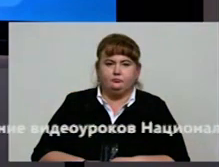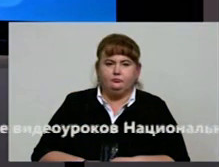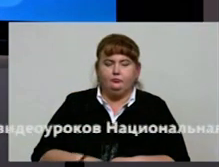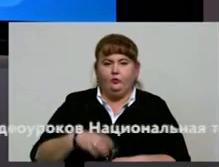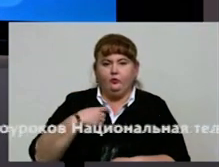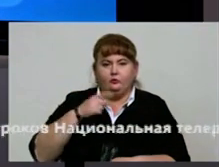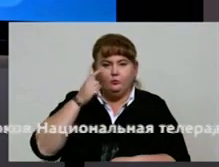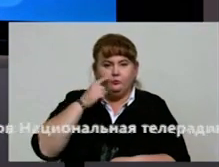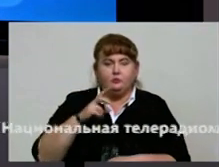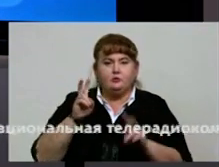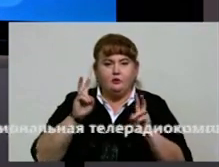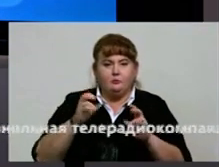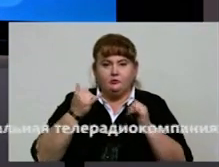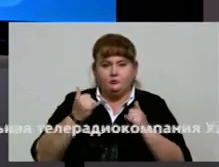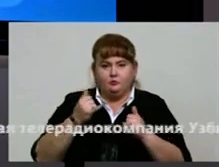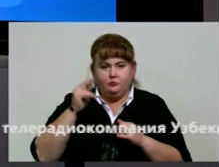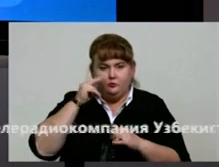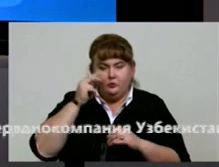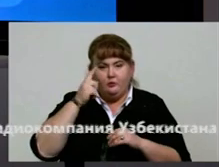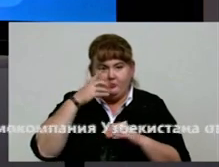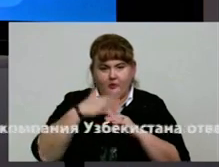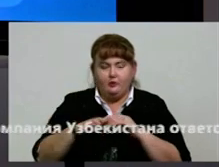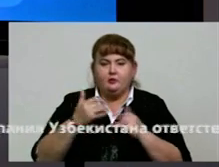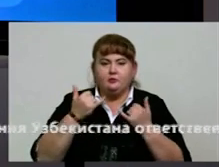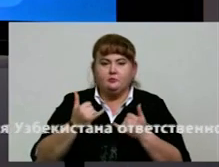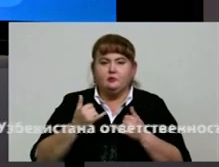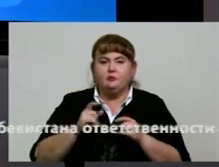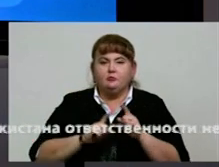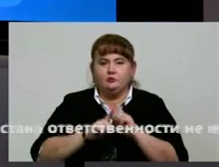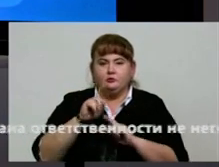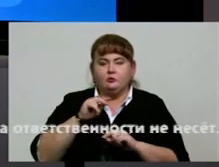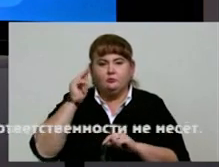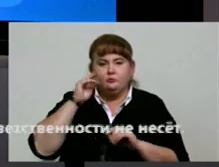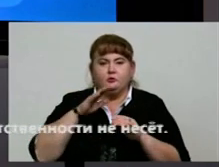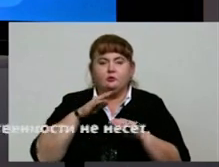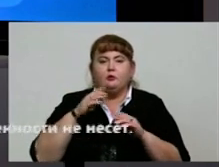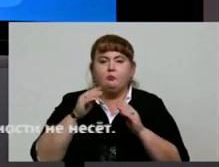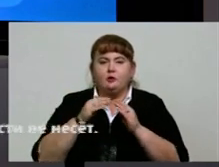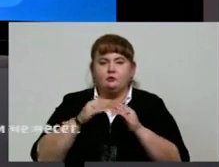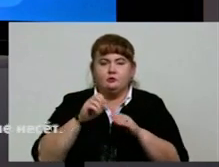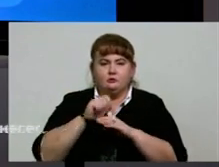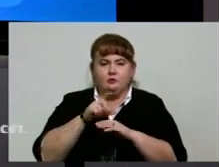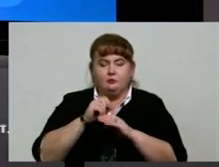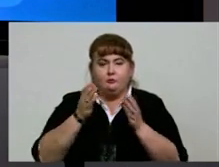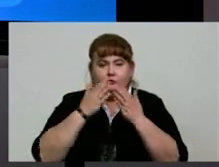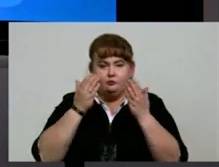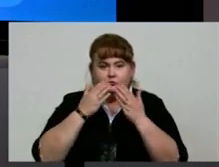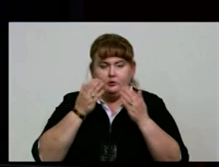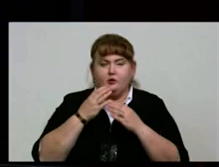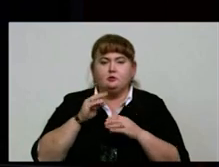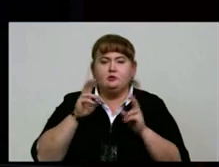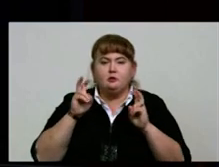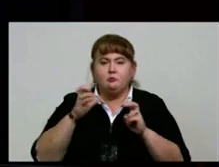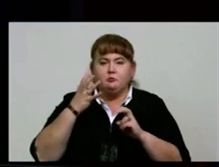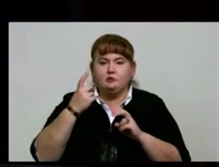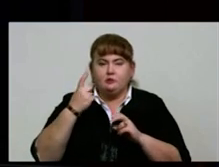Я думаю, что тема нашего урока вам понятна, и давайте приступим к домашнему заданию. Прочитайте тему 51